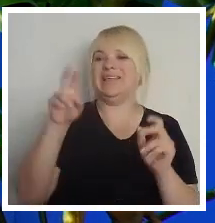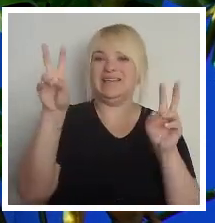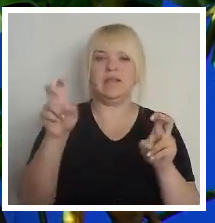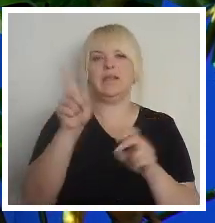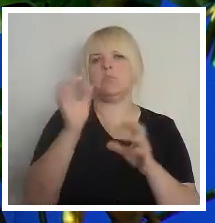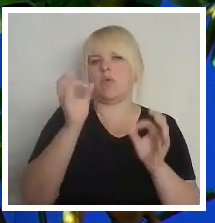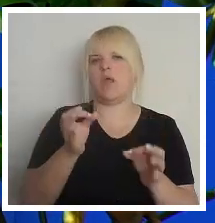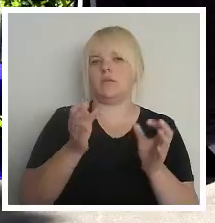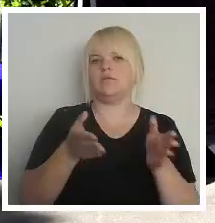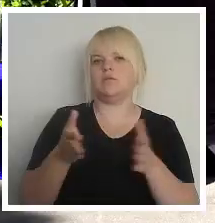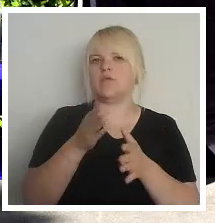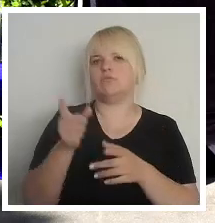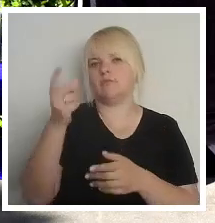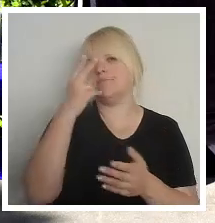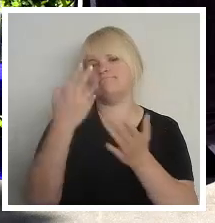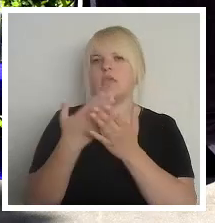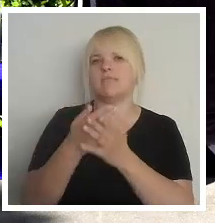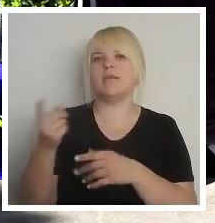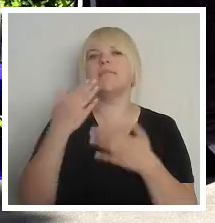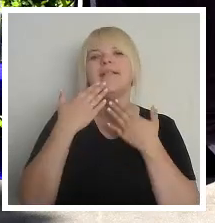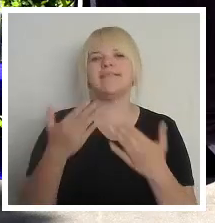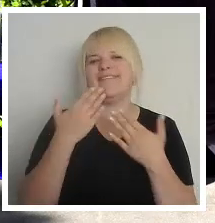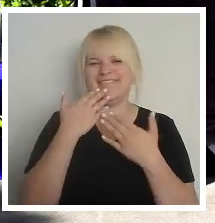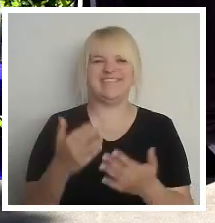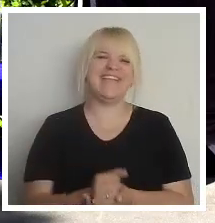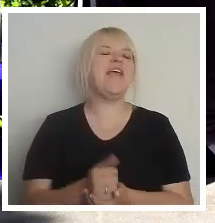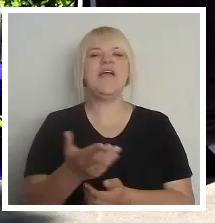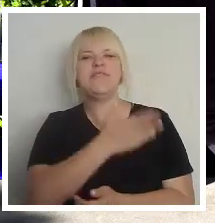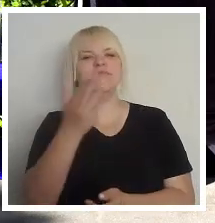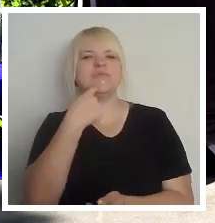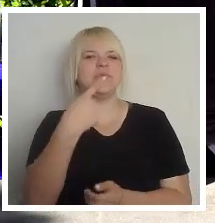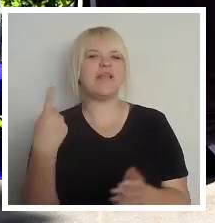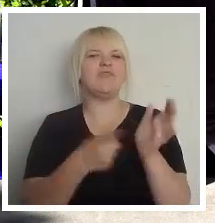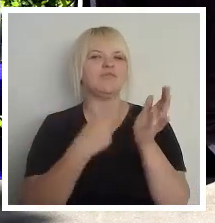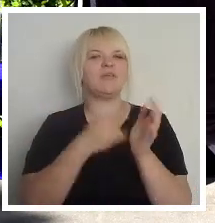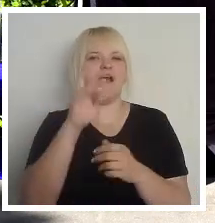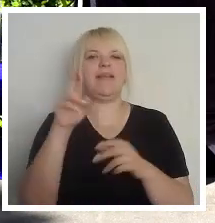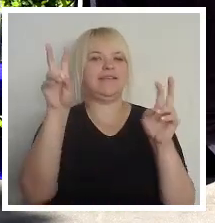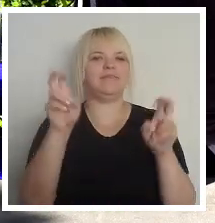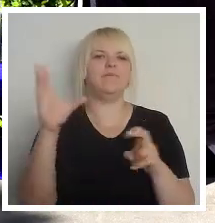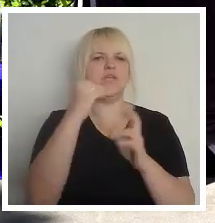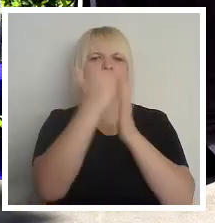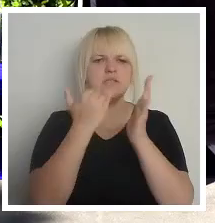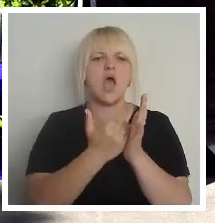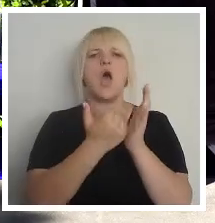ceļš. Paldies, Tom. Bet, ja mēs esam pie žurnāla ir, jūs pieminējat, ka viss saturs, kas ir žurnālā, portālā ir par maksu. Nu,